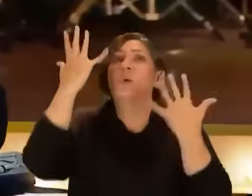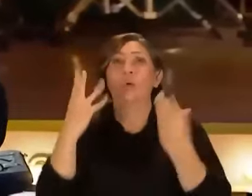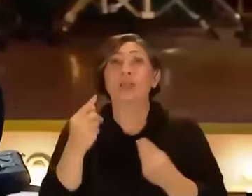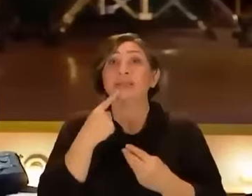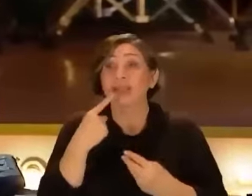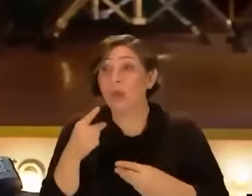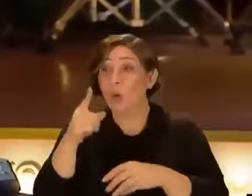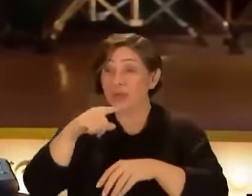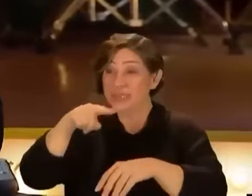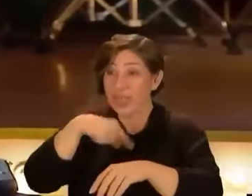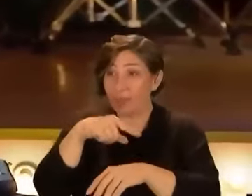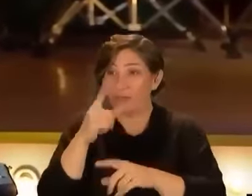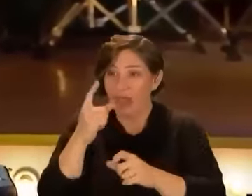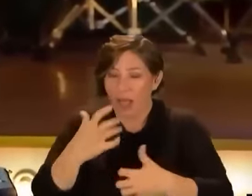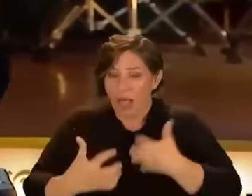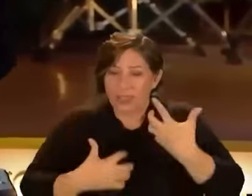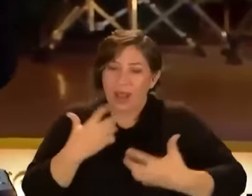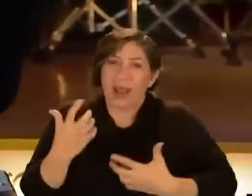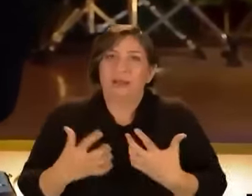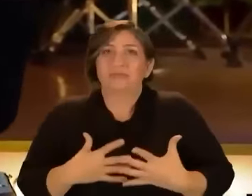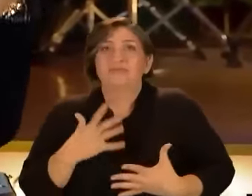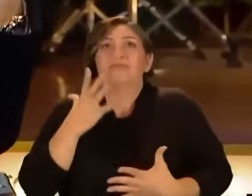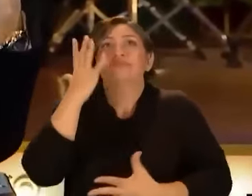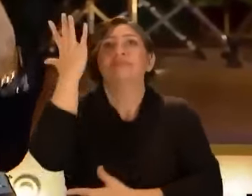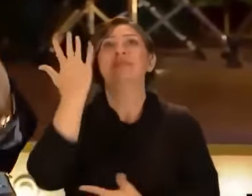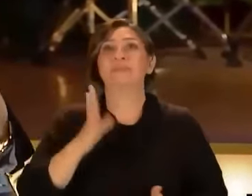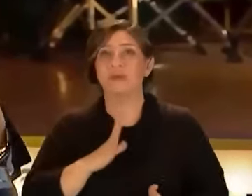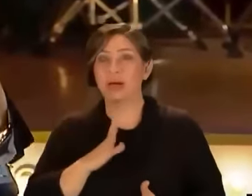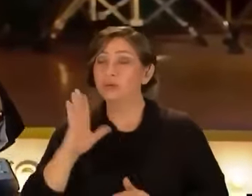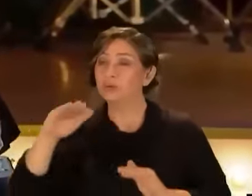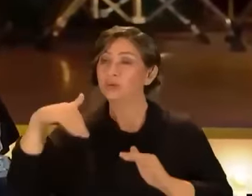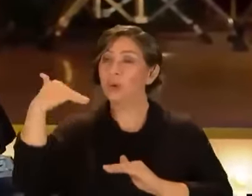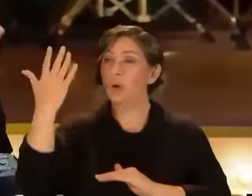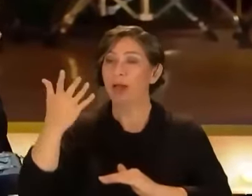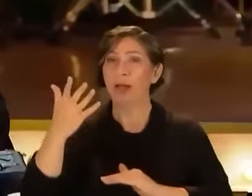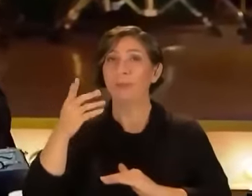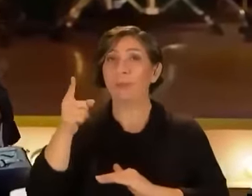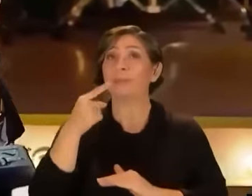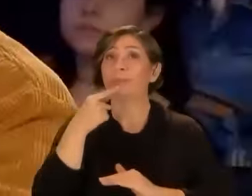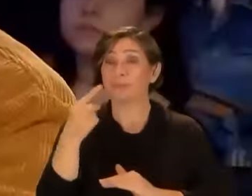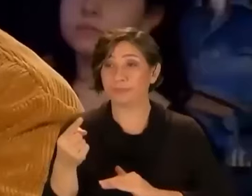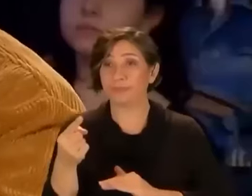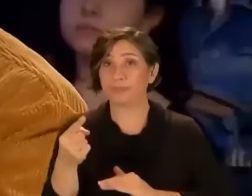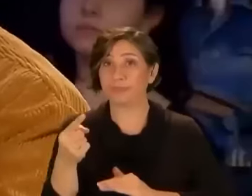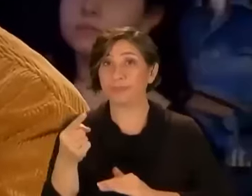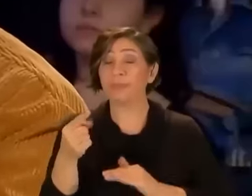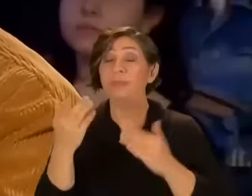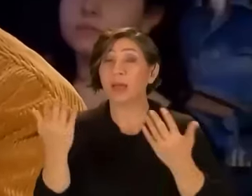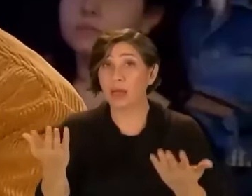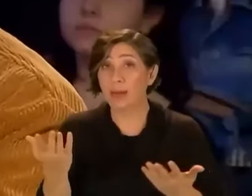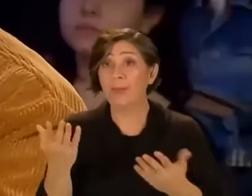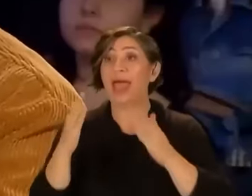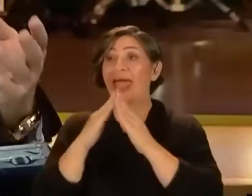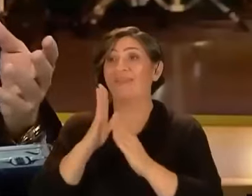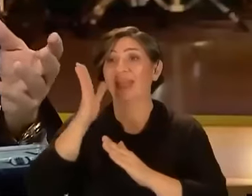ki o sırada bir adrenalin var. Büyük bir adrenalin değil mi? Tabii adrenalin. Sonra var. Oradan diyorsun ki ama